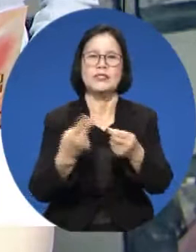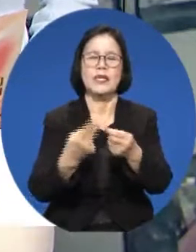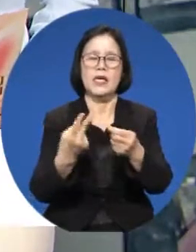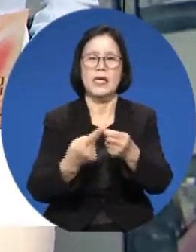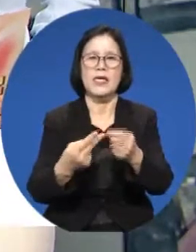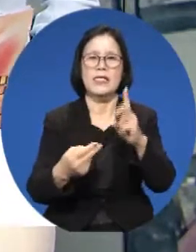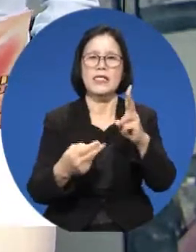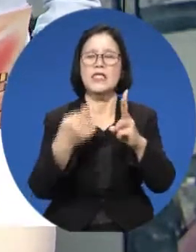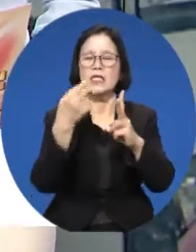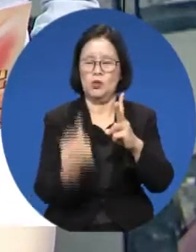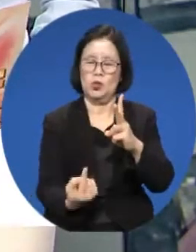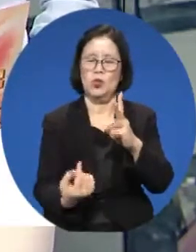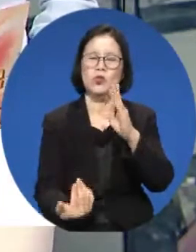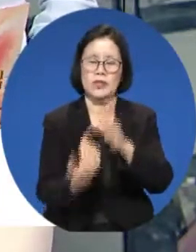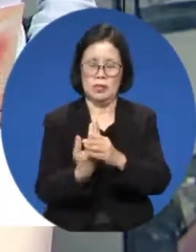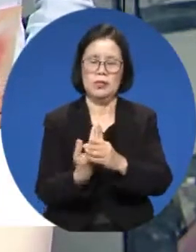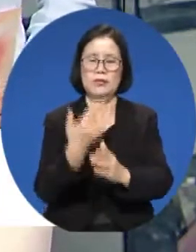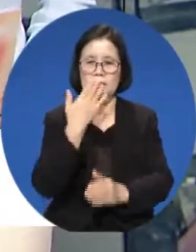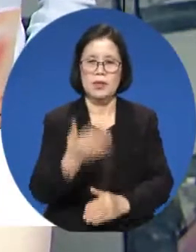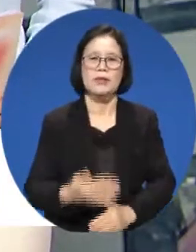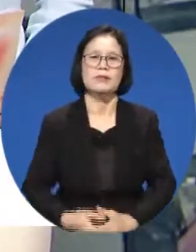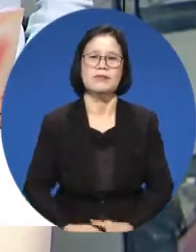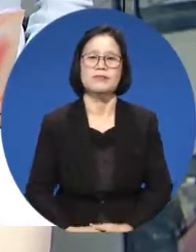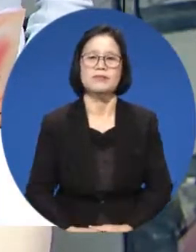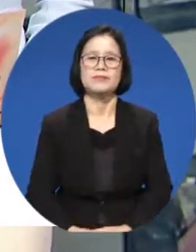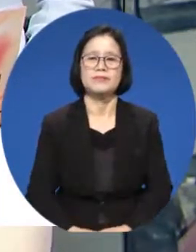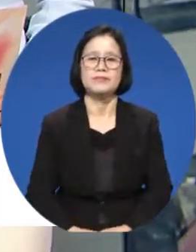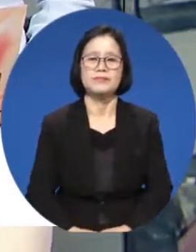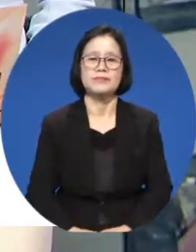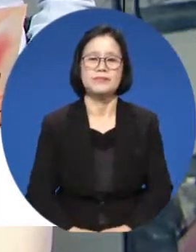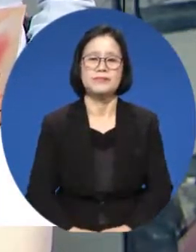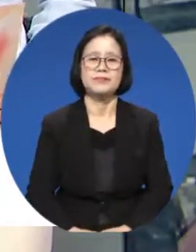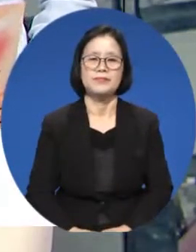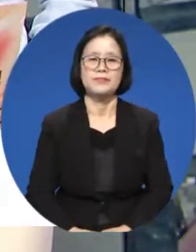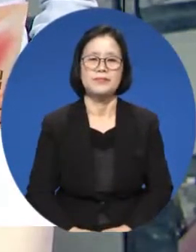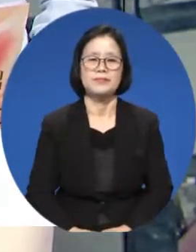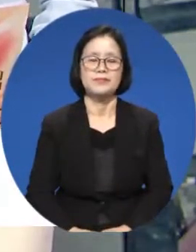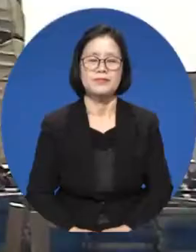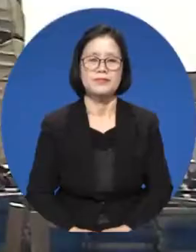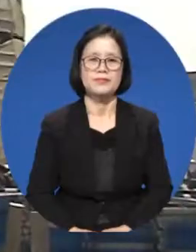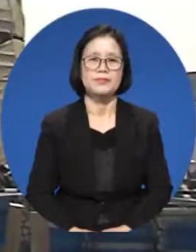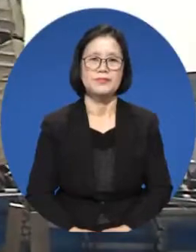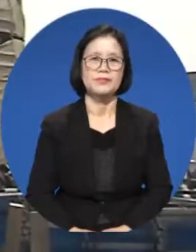2호 사건이 될 수 있습니다. 계속해서 이어진 기자입니다.